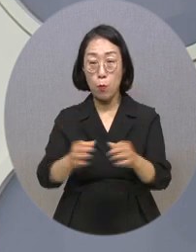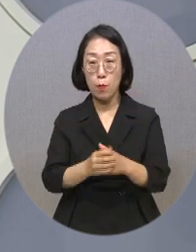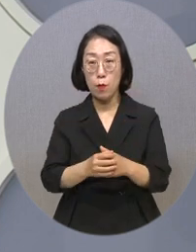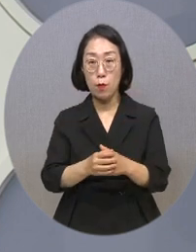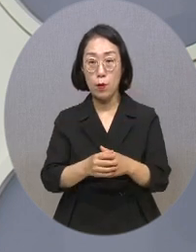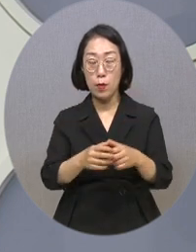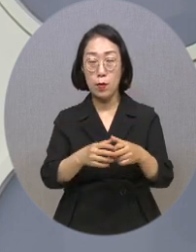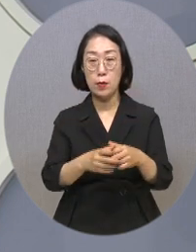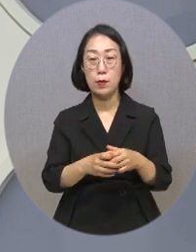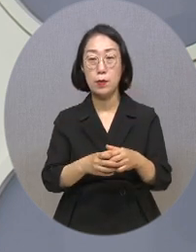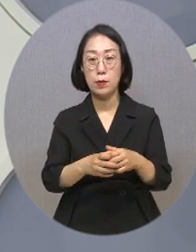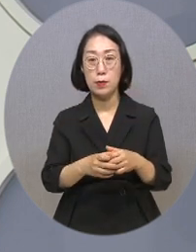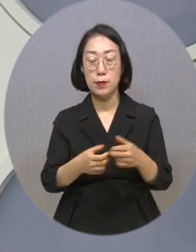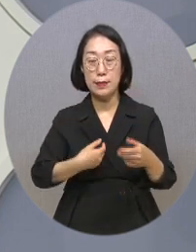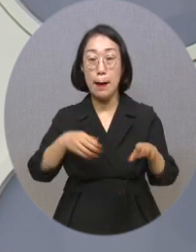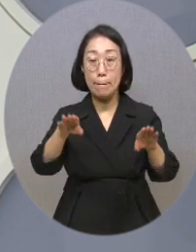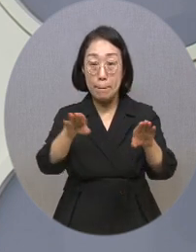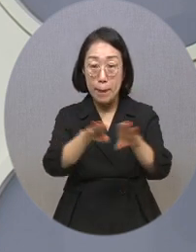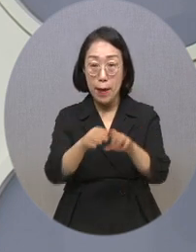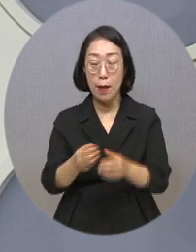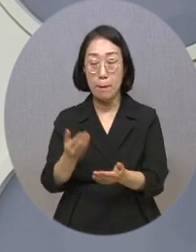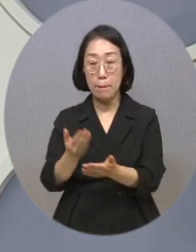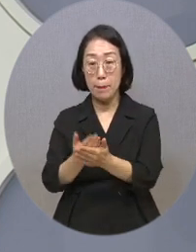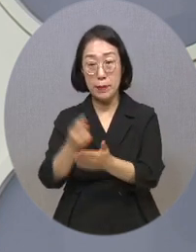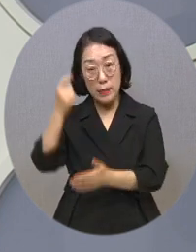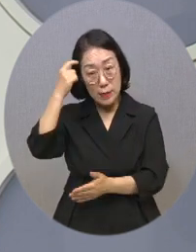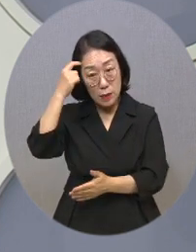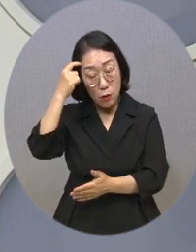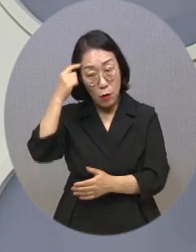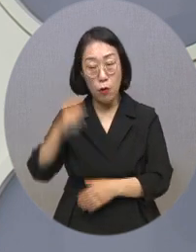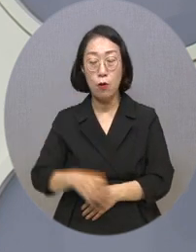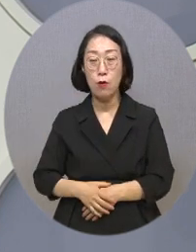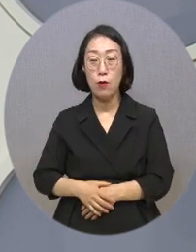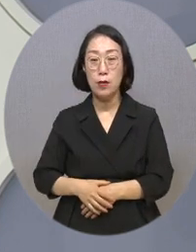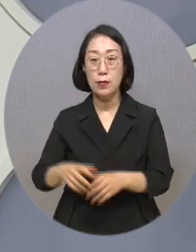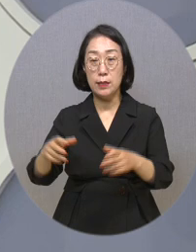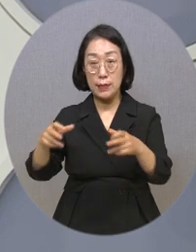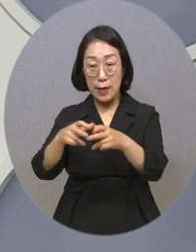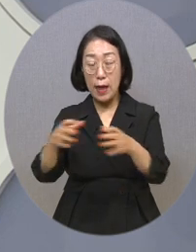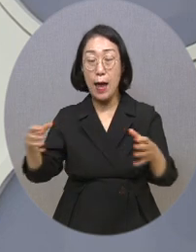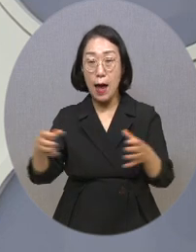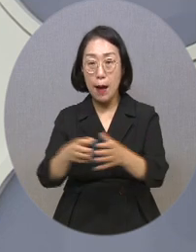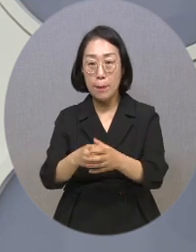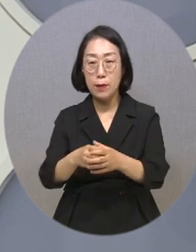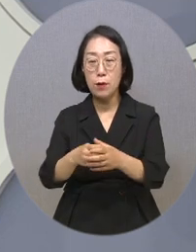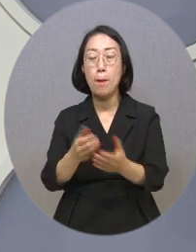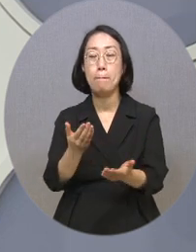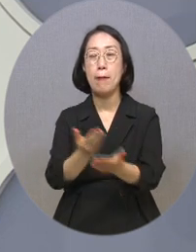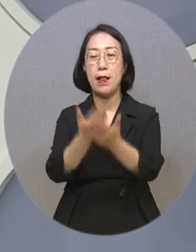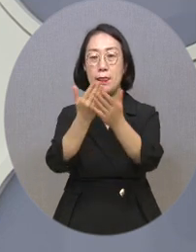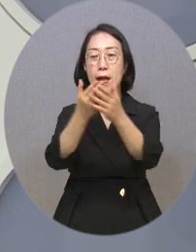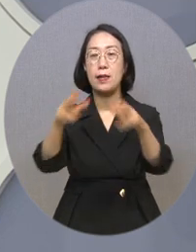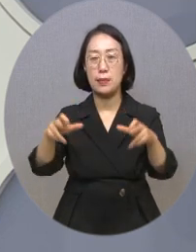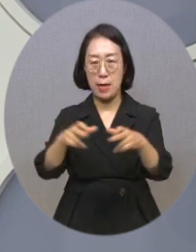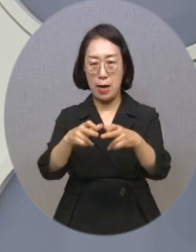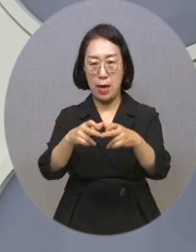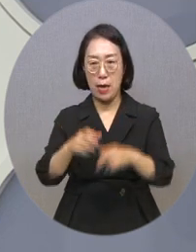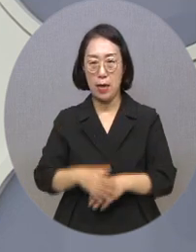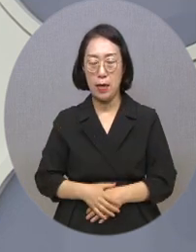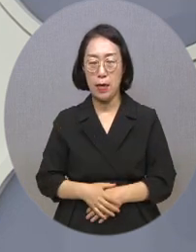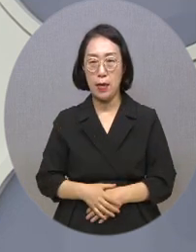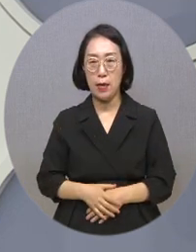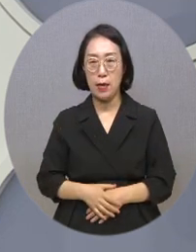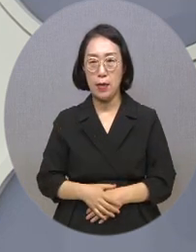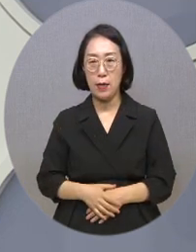지적 장애인을 합해서 네. 발달장애인이라고 그렇게 되기 때문에 저희가 이제 발달장애인 협회로 하지